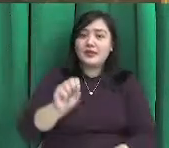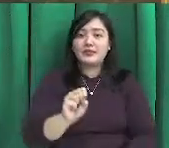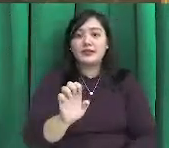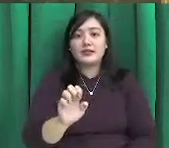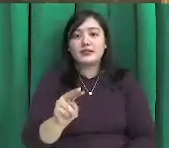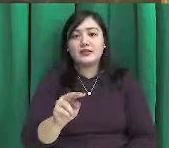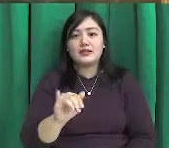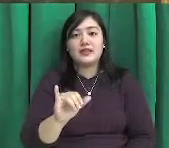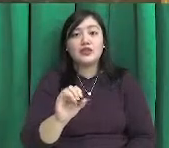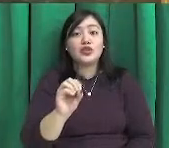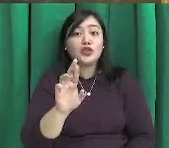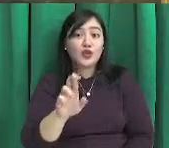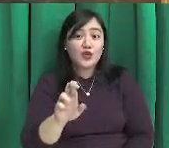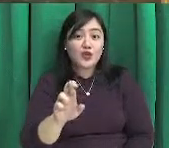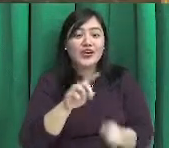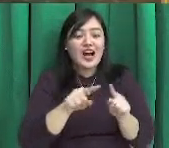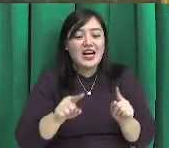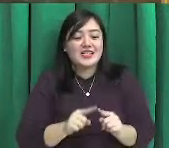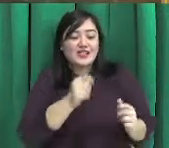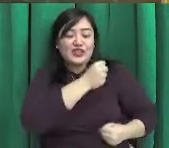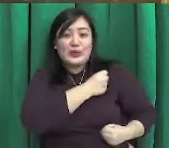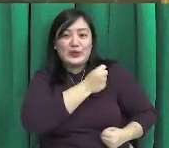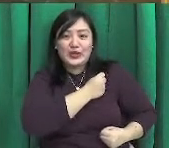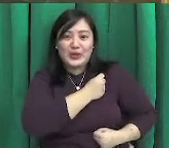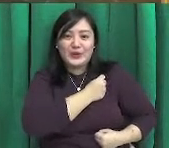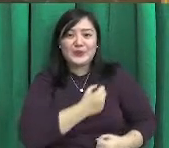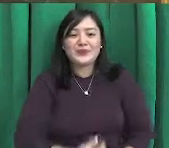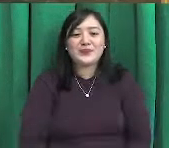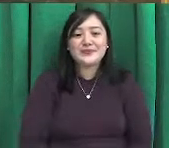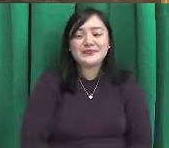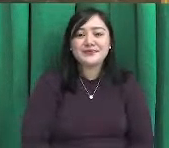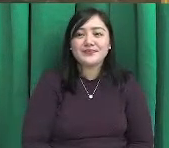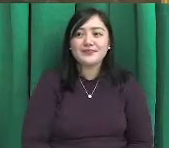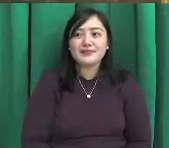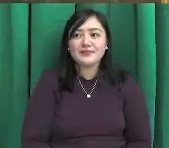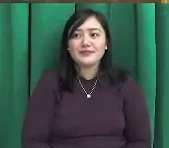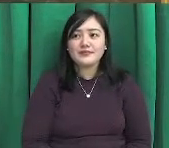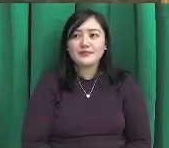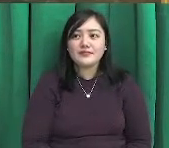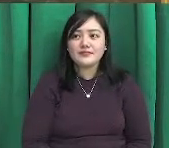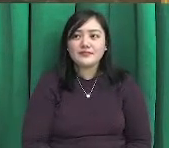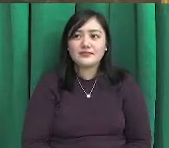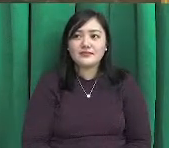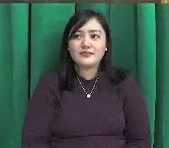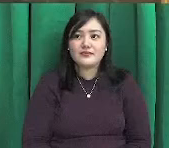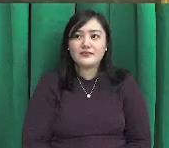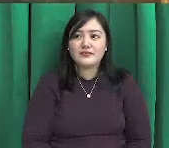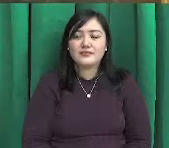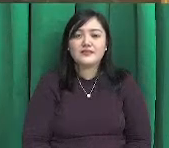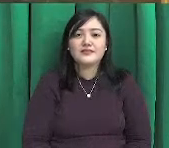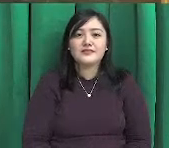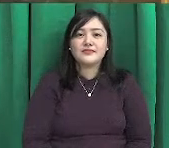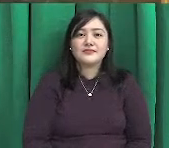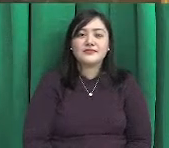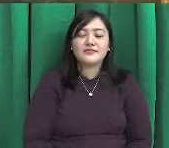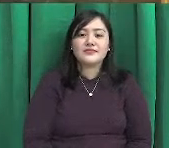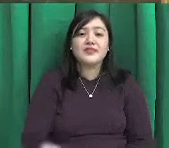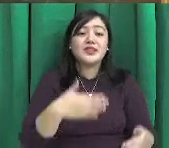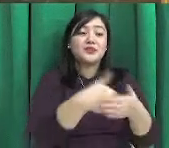Brother Dennis, kaya ako po siya... Sabihin natin na-develop ako kasi may other ako noon before